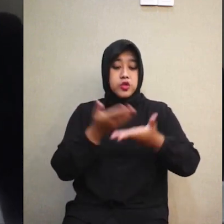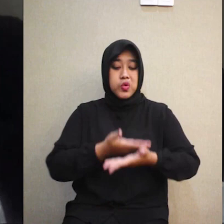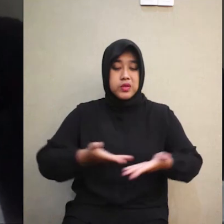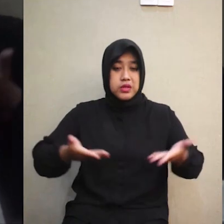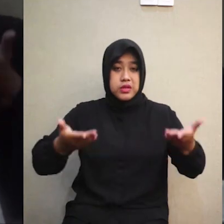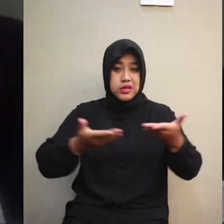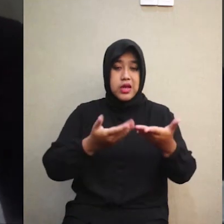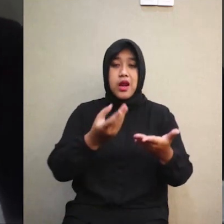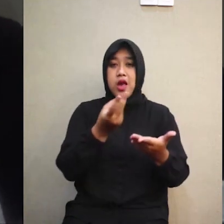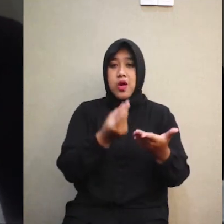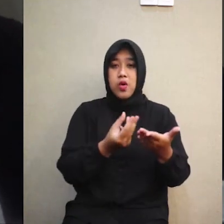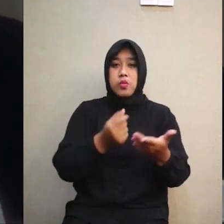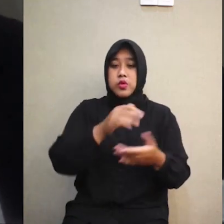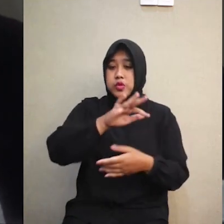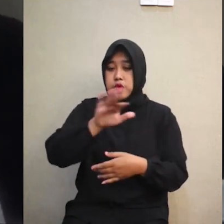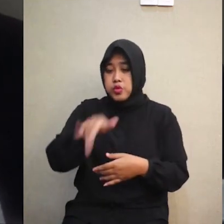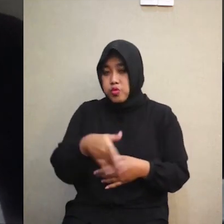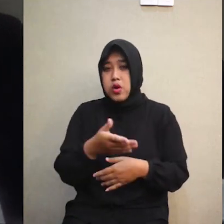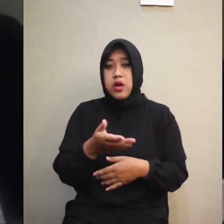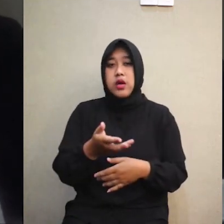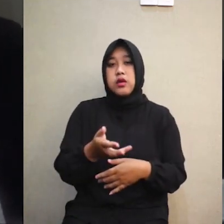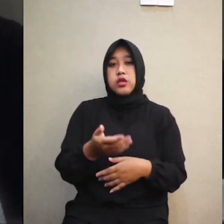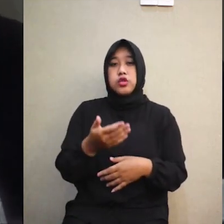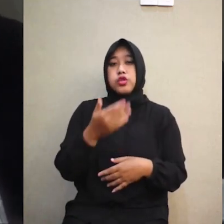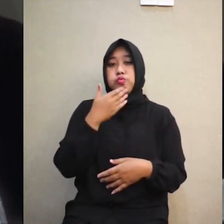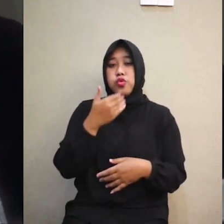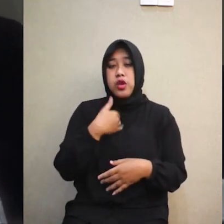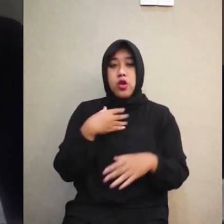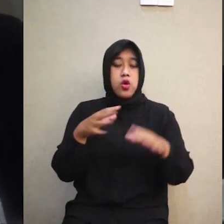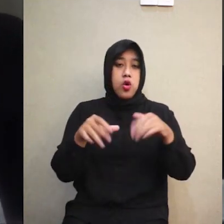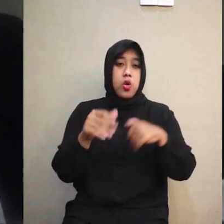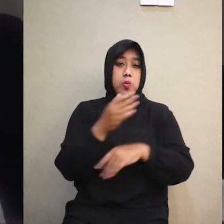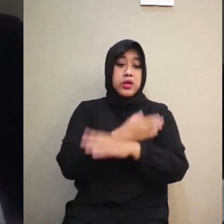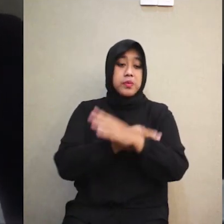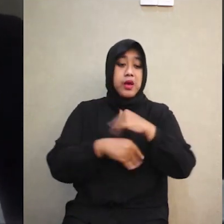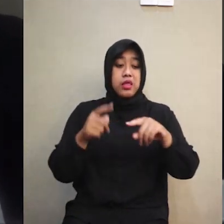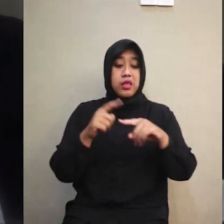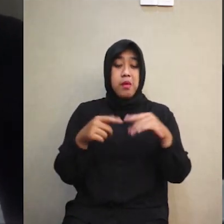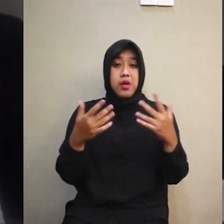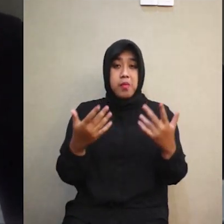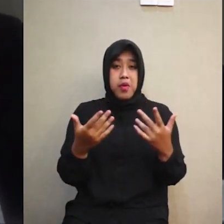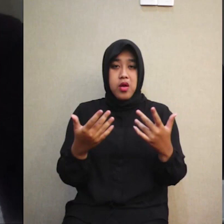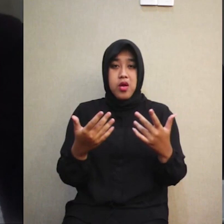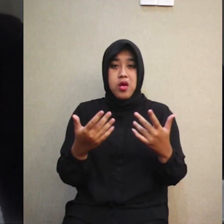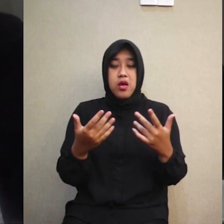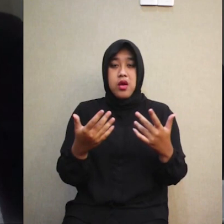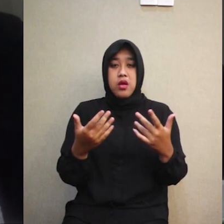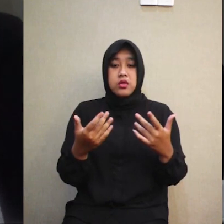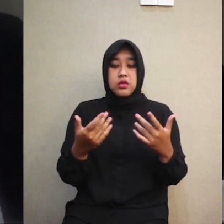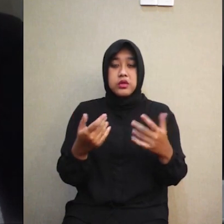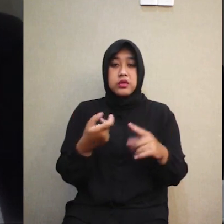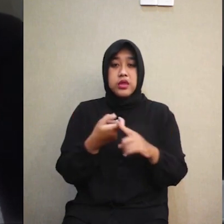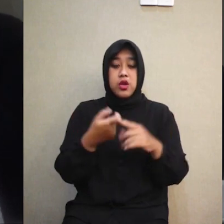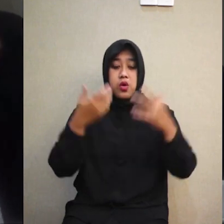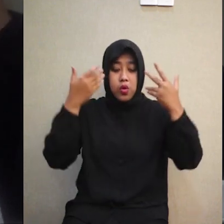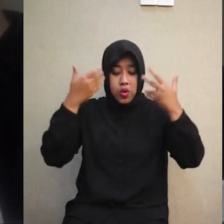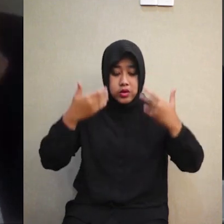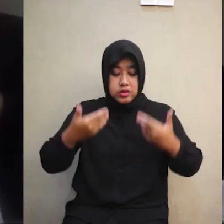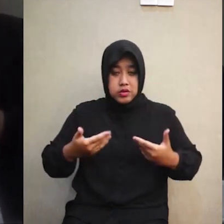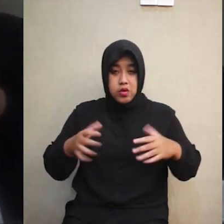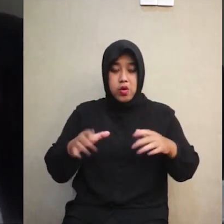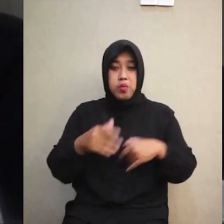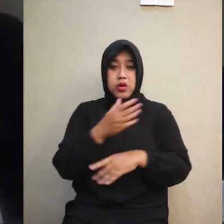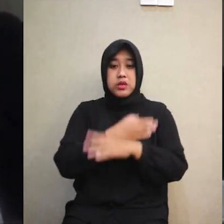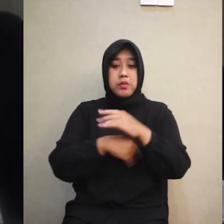semua dimiliki juga oleh difabel tetapi sebagai konsekuensi dari kondisi difabel itu